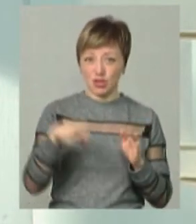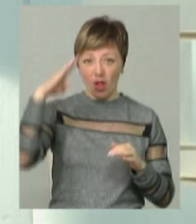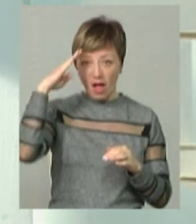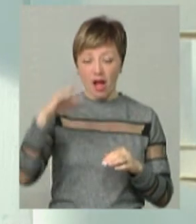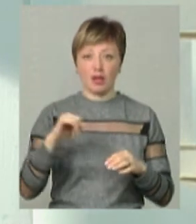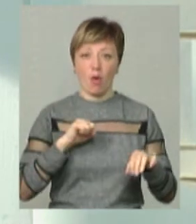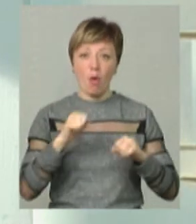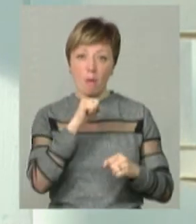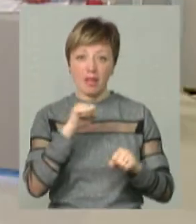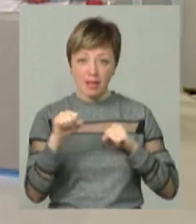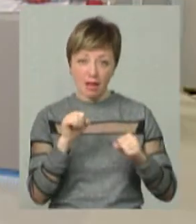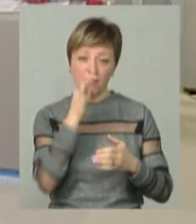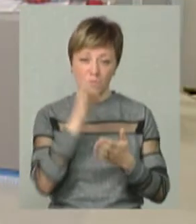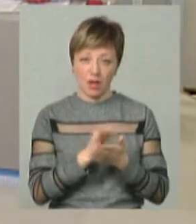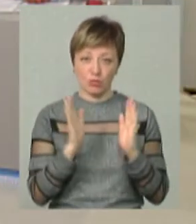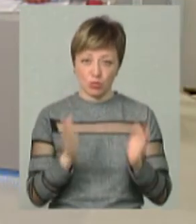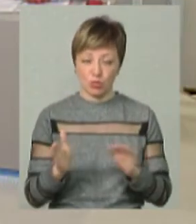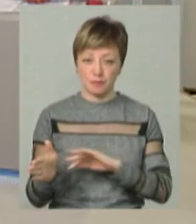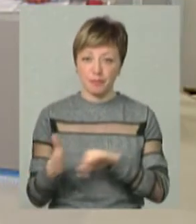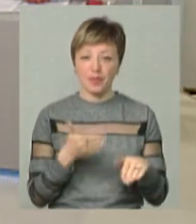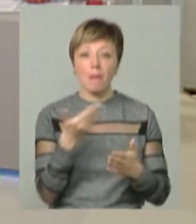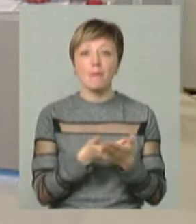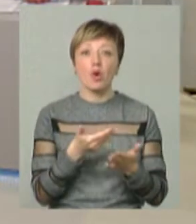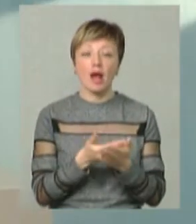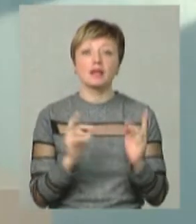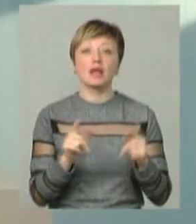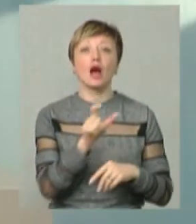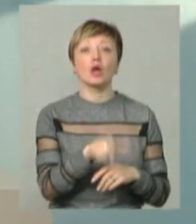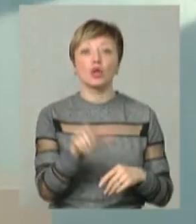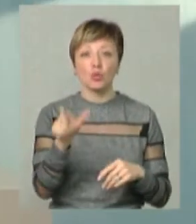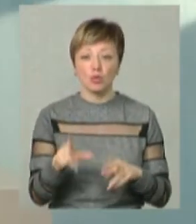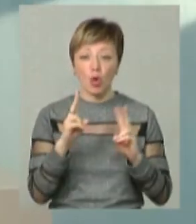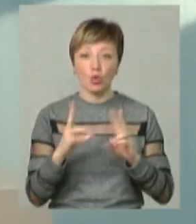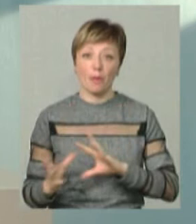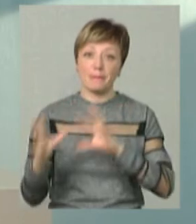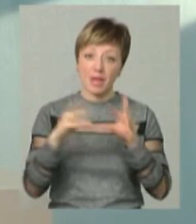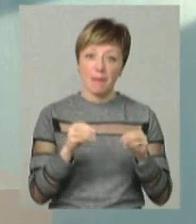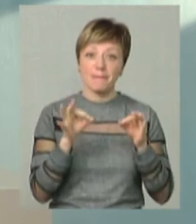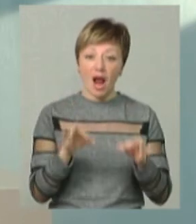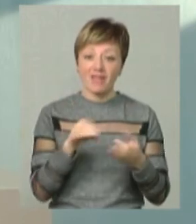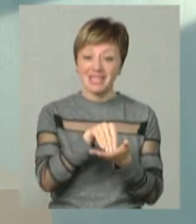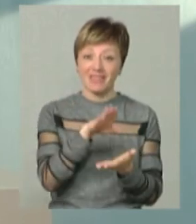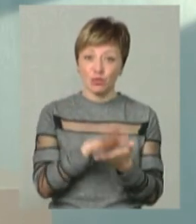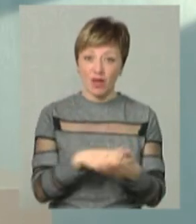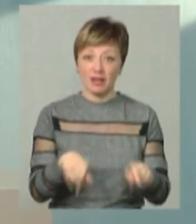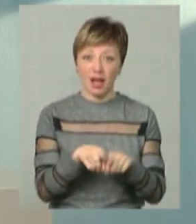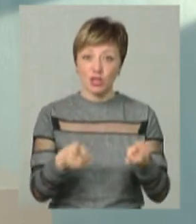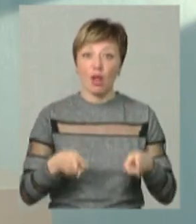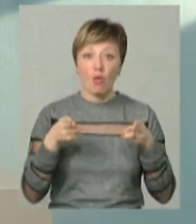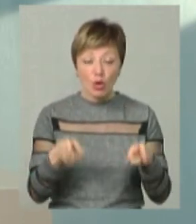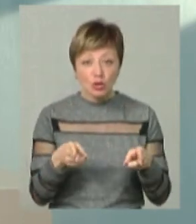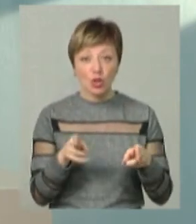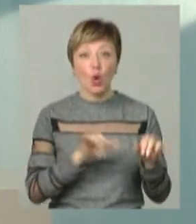командир будуть нести відповідальність. Порадьте, будь ласка, як людям, переміщеним, правильно зафіксувати такі злочини